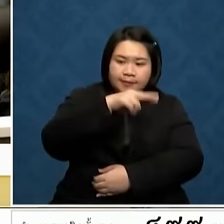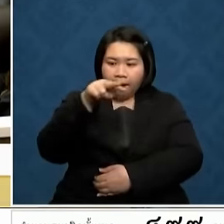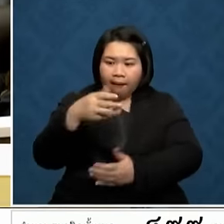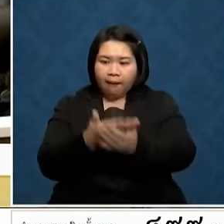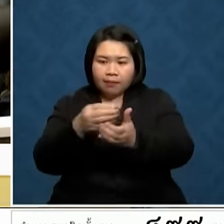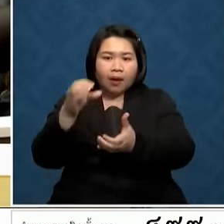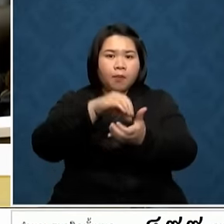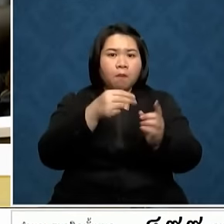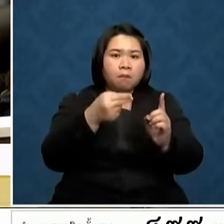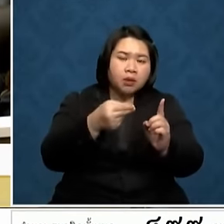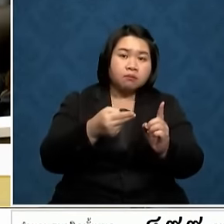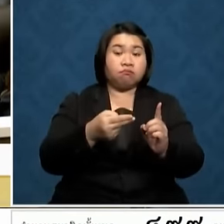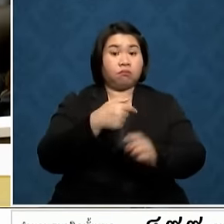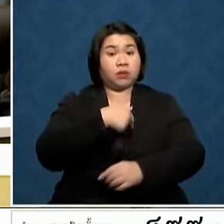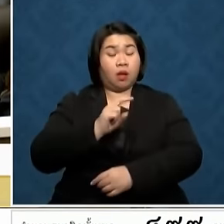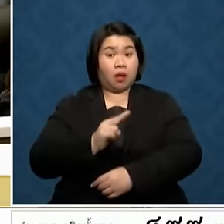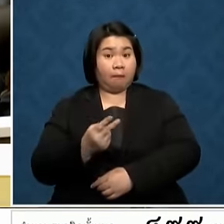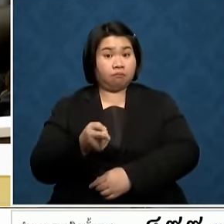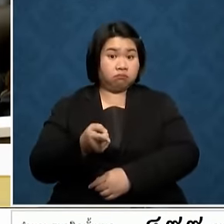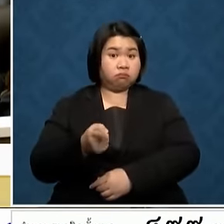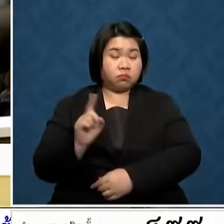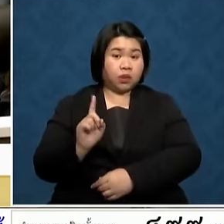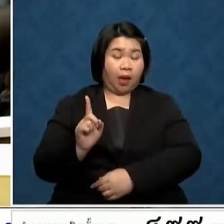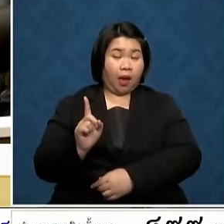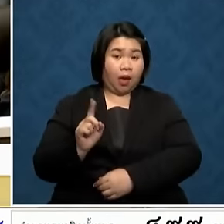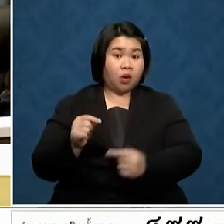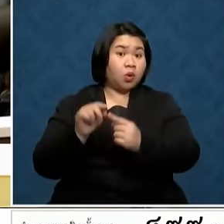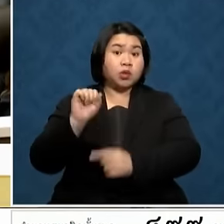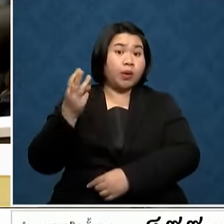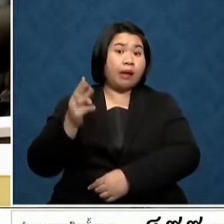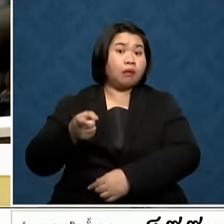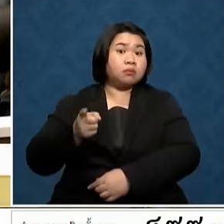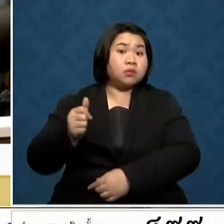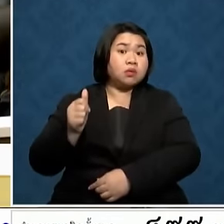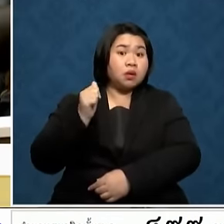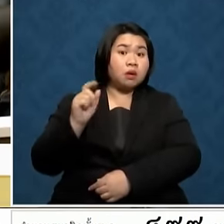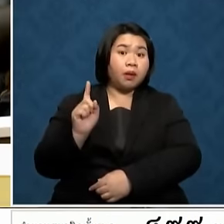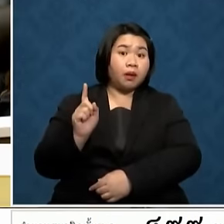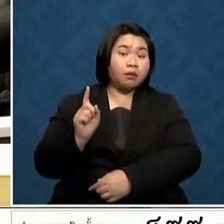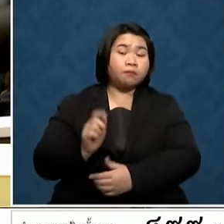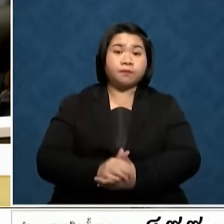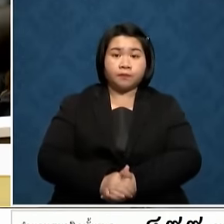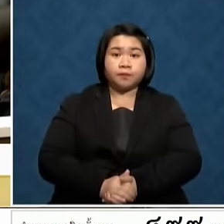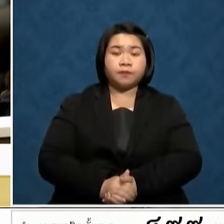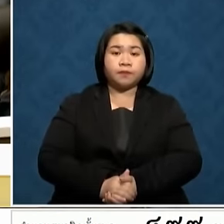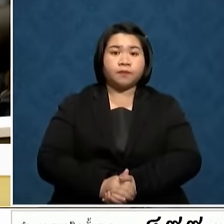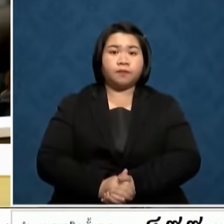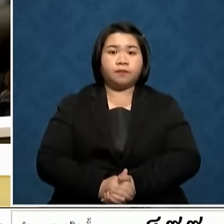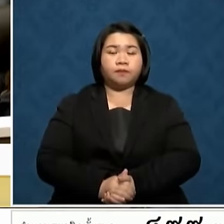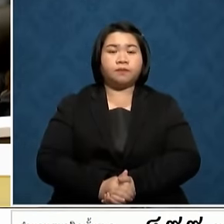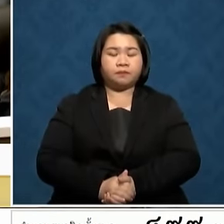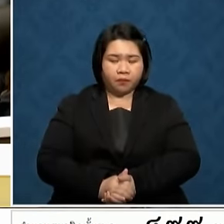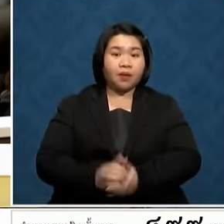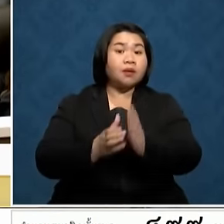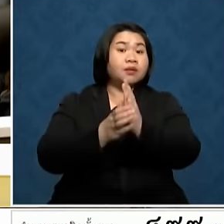Digital Walletกเลยทำใหทานเปลยนใจมาพึ่งพอใจกับระดับสวนดีการในปเทศของเราไปเรียบรอยแล้วไม่น่าครท